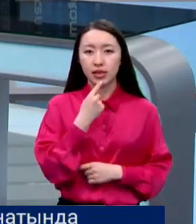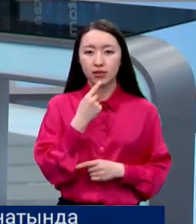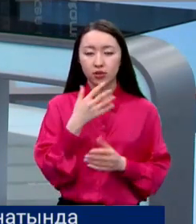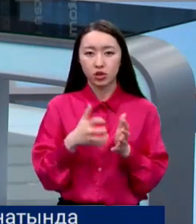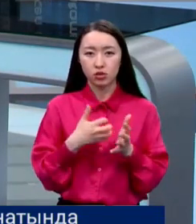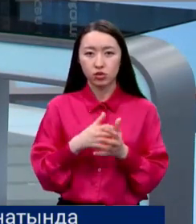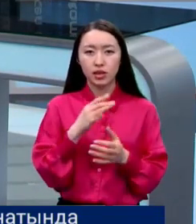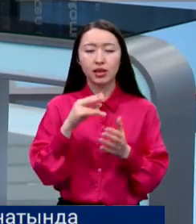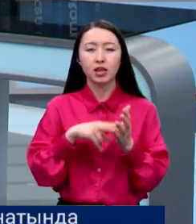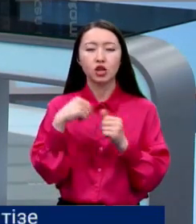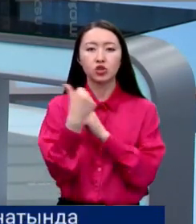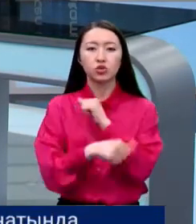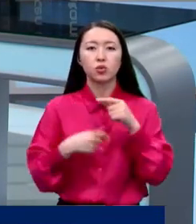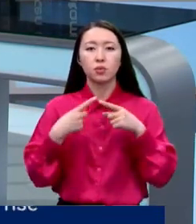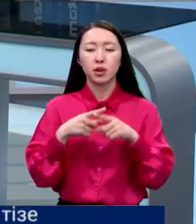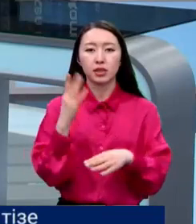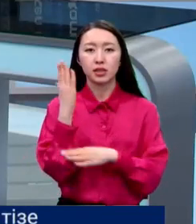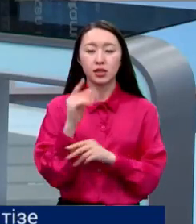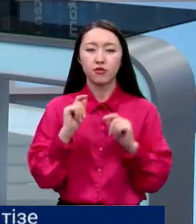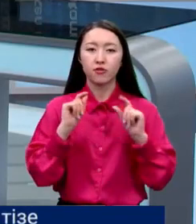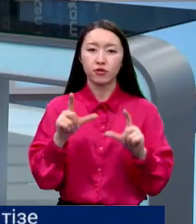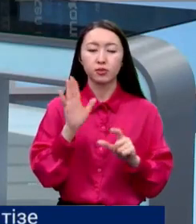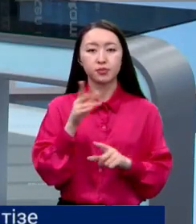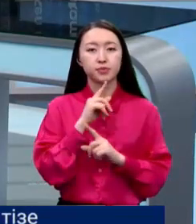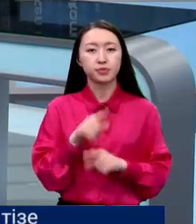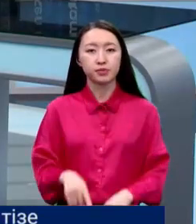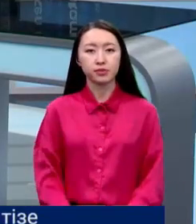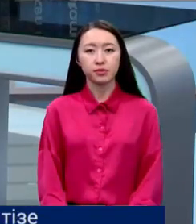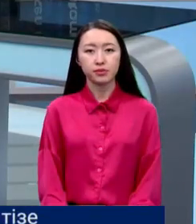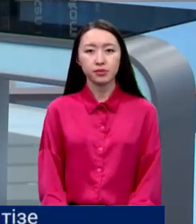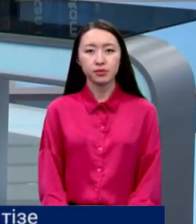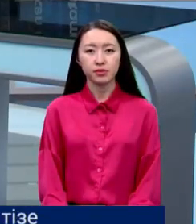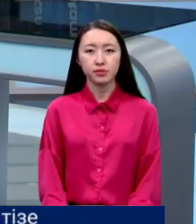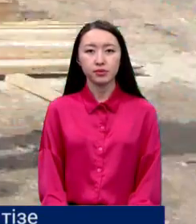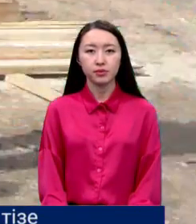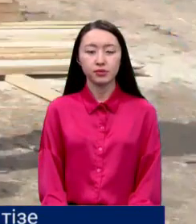вырастут ли цены на стройматериалы из дерева, расскажет моя коллега Айжан Утилова.